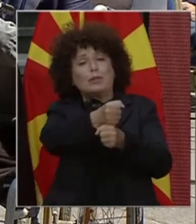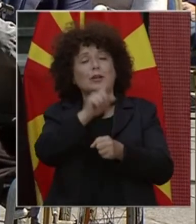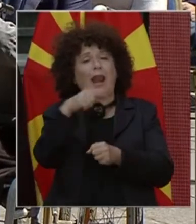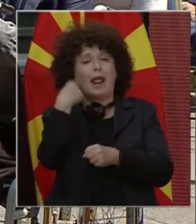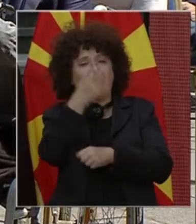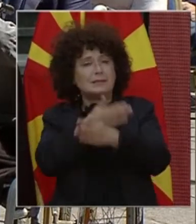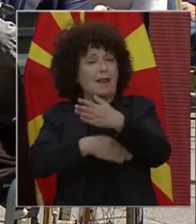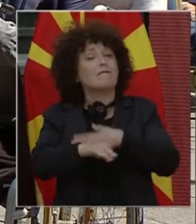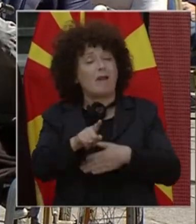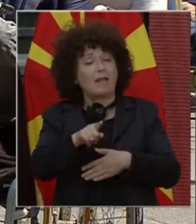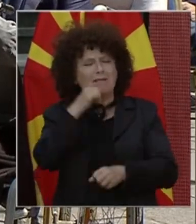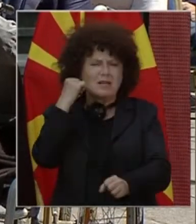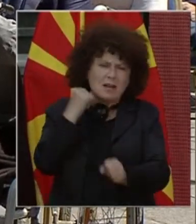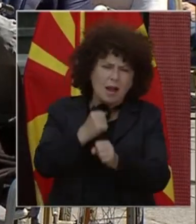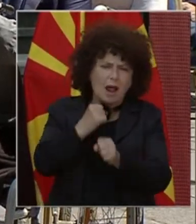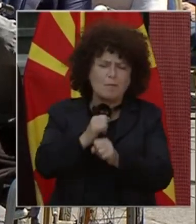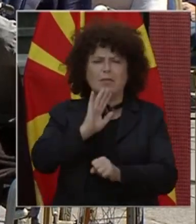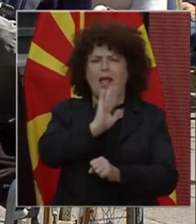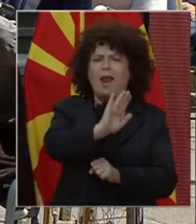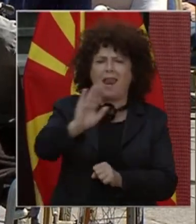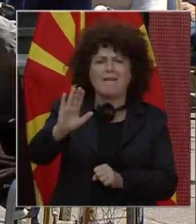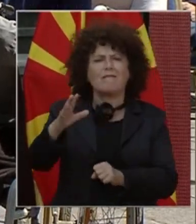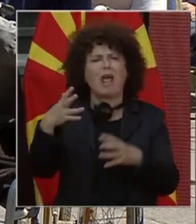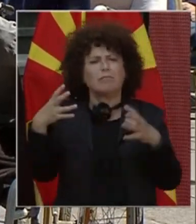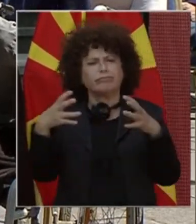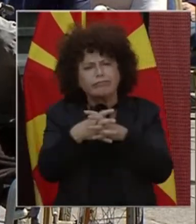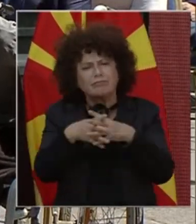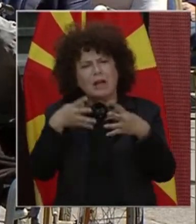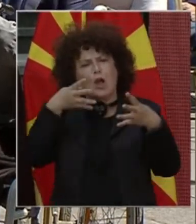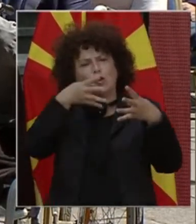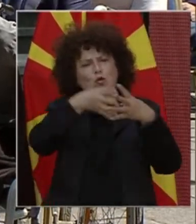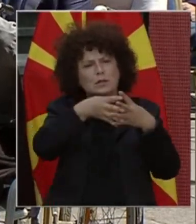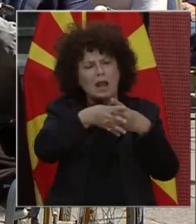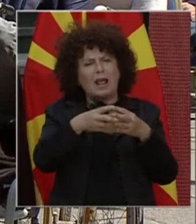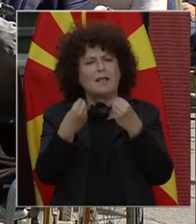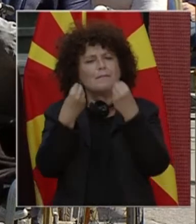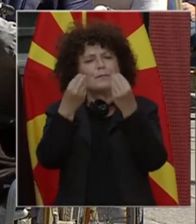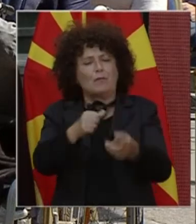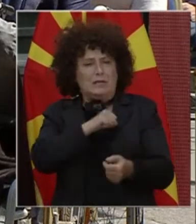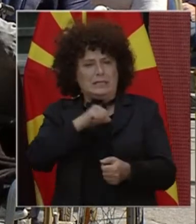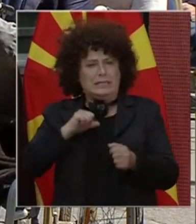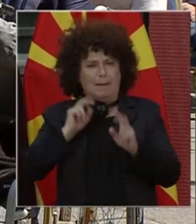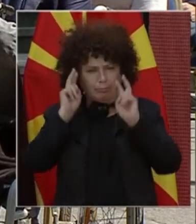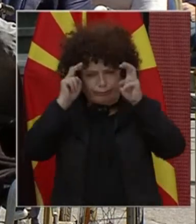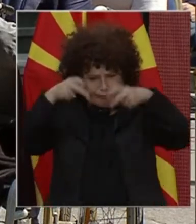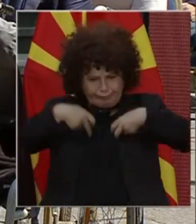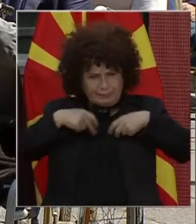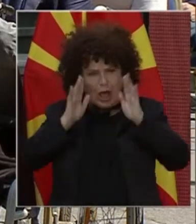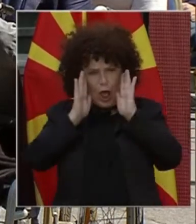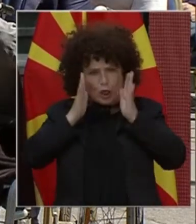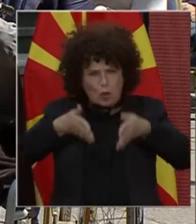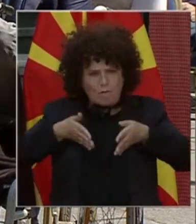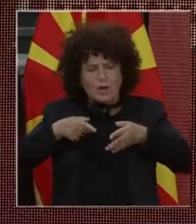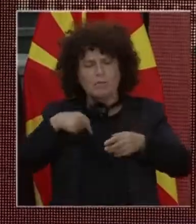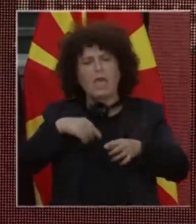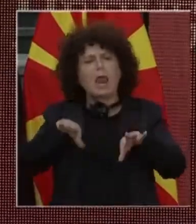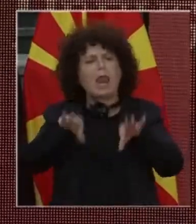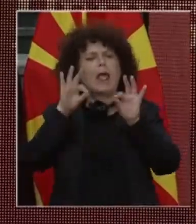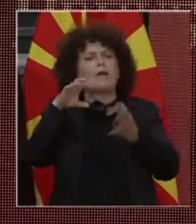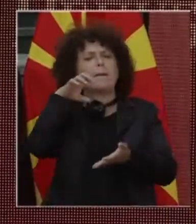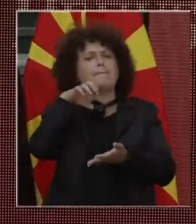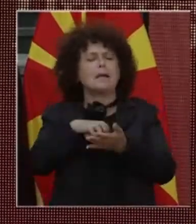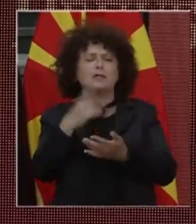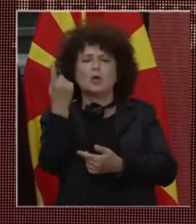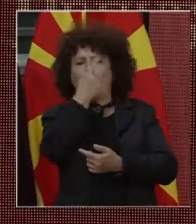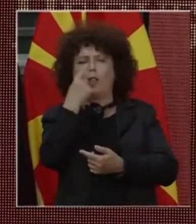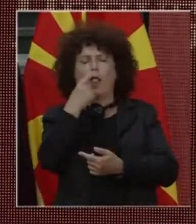посебни потреби, работејќи на нивната социализација, на добивањето на самодоверба и пронаоѓање на соодветно место и